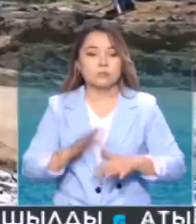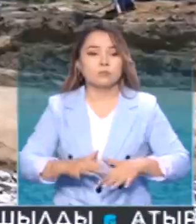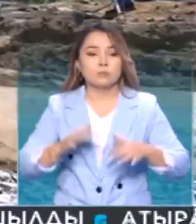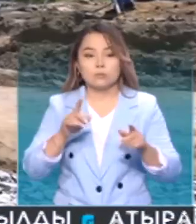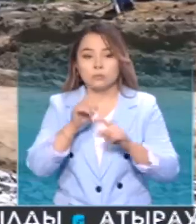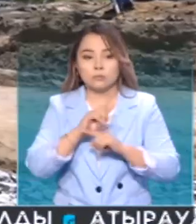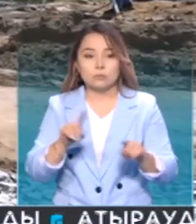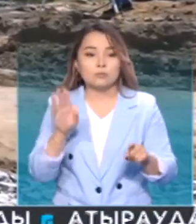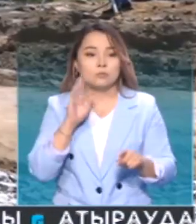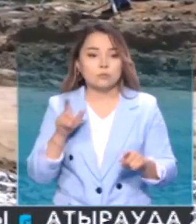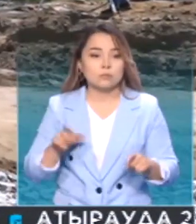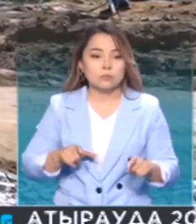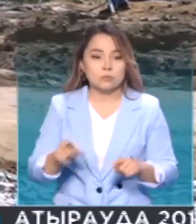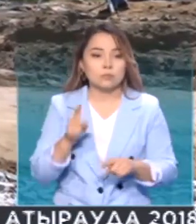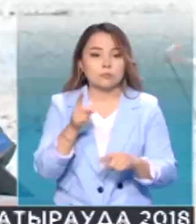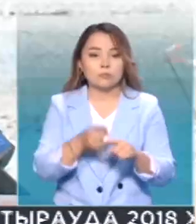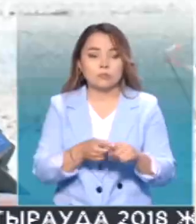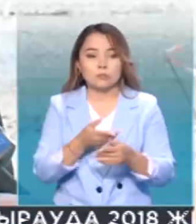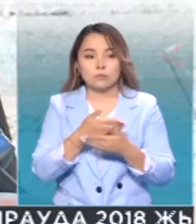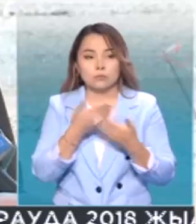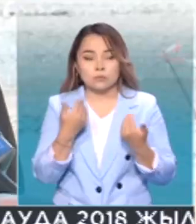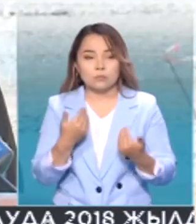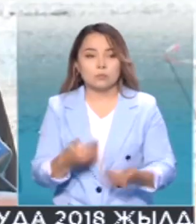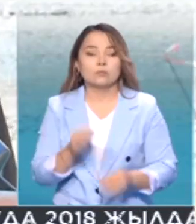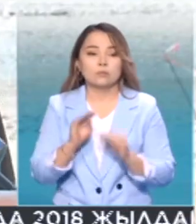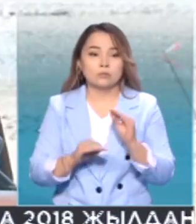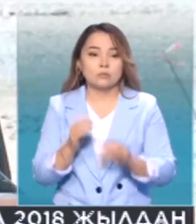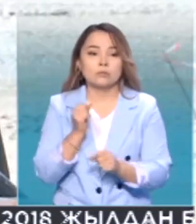Себебі суағарлар қоса салынады.